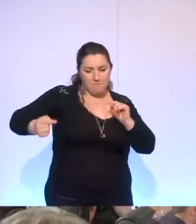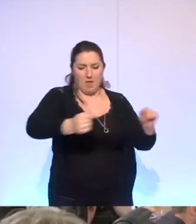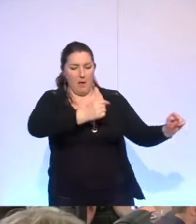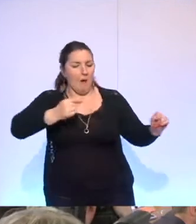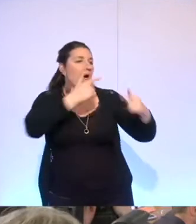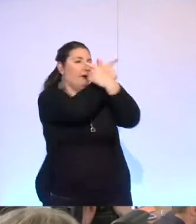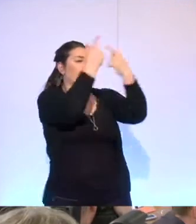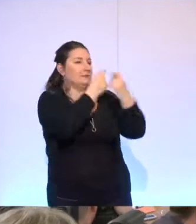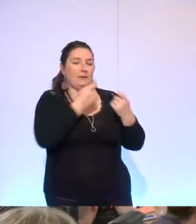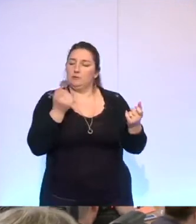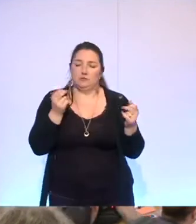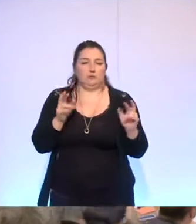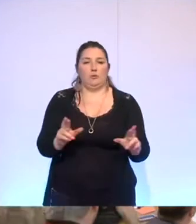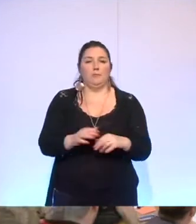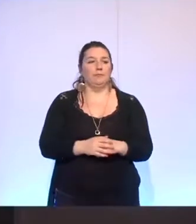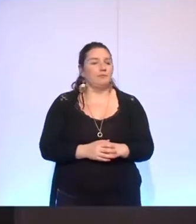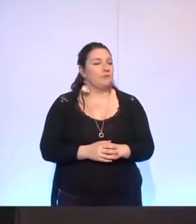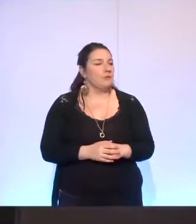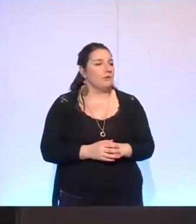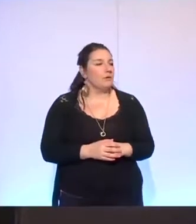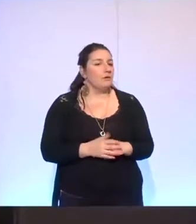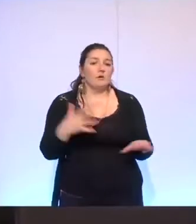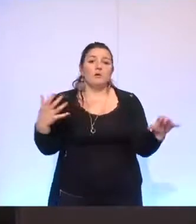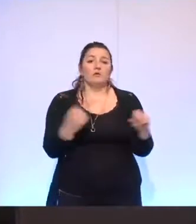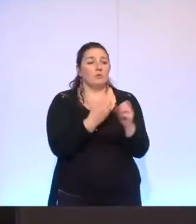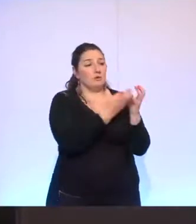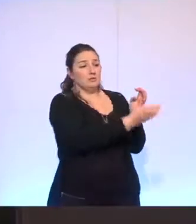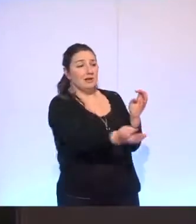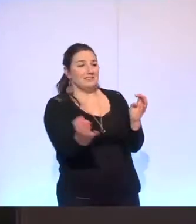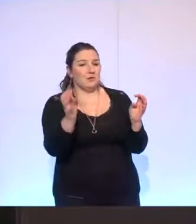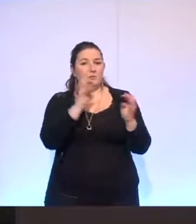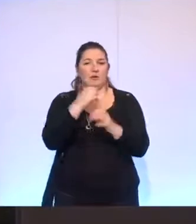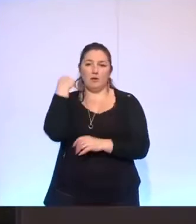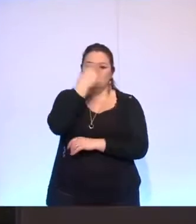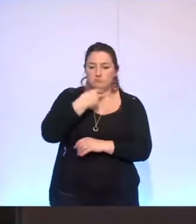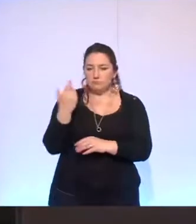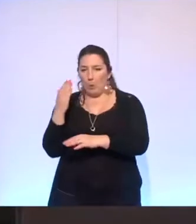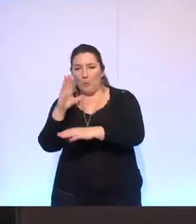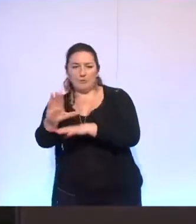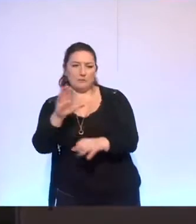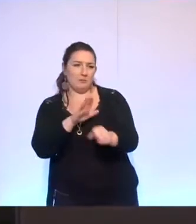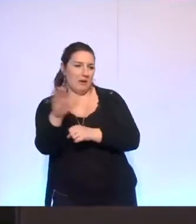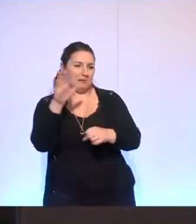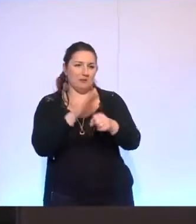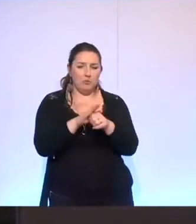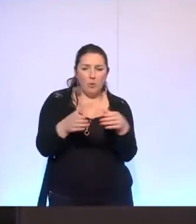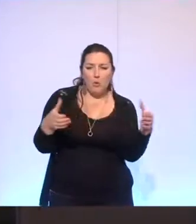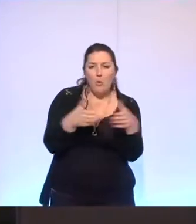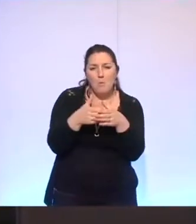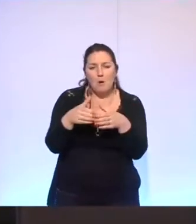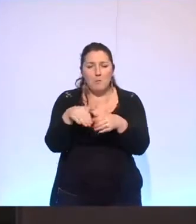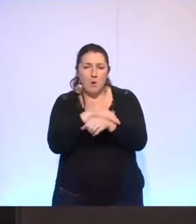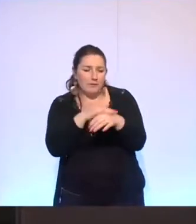Notre Assemblée n'est malheureusement pas représentative à sa juste valeur des différents courants politiques qui existent et qui se sont